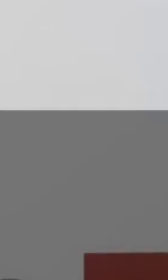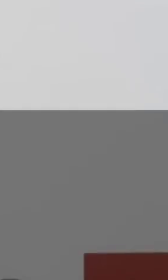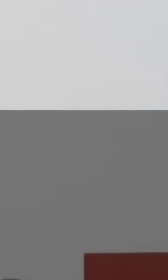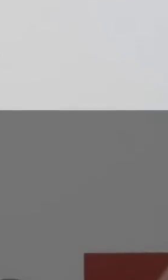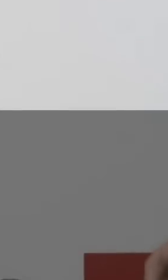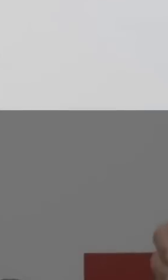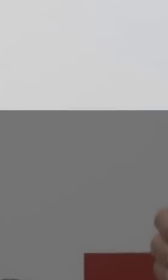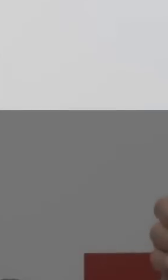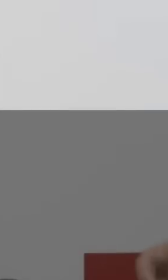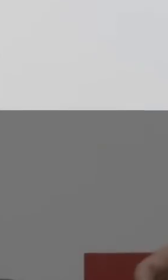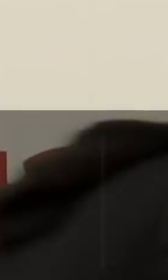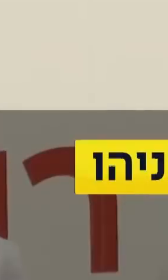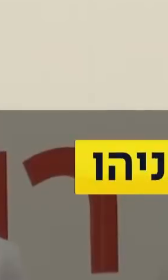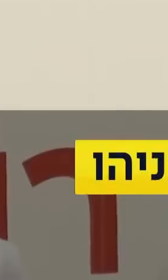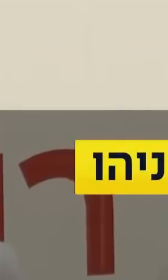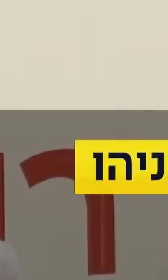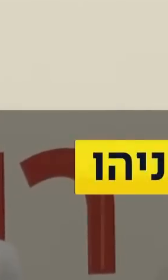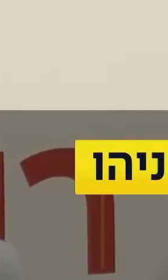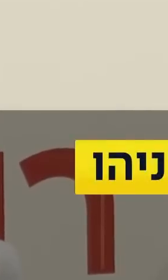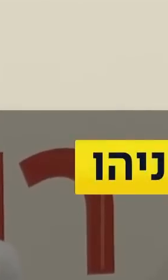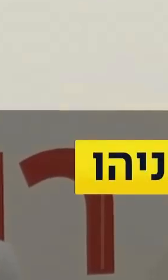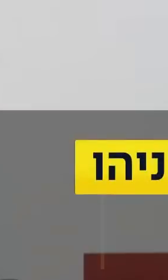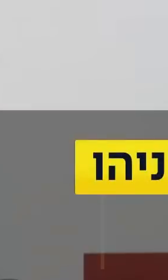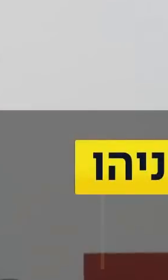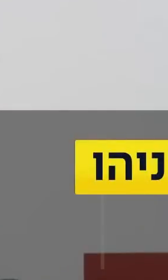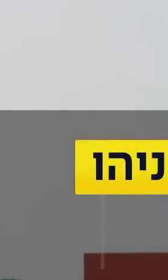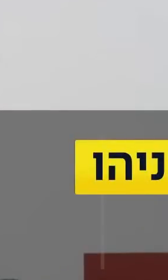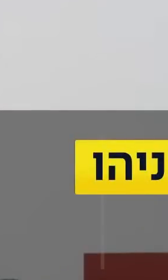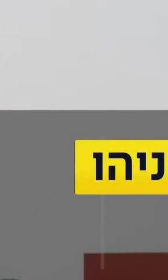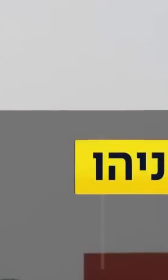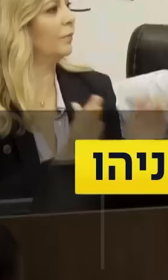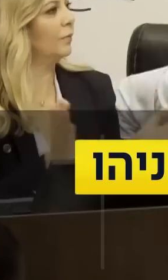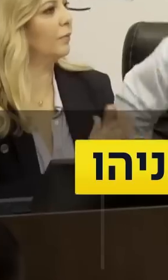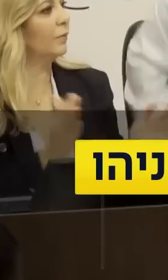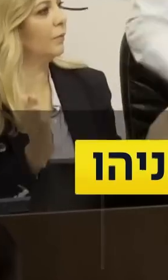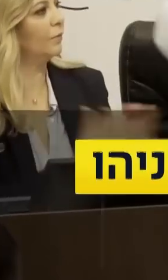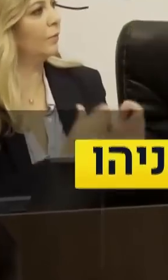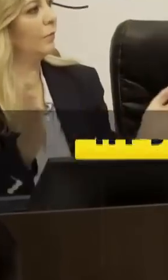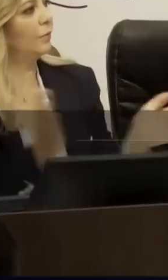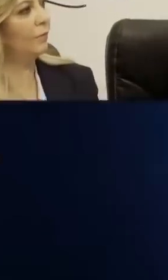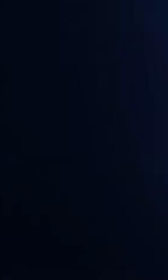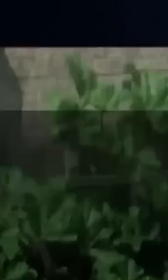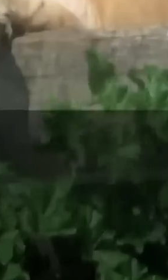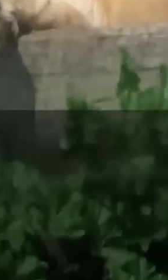בנתב"ג מאשר את הפרסום בכאן חדשות. השביתה במשק הייתה מתואמת עם לשכת נתניהו, מיד